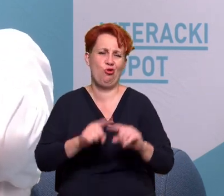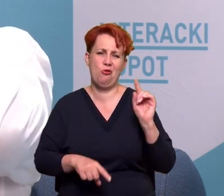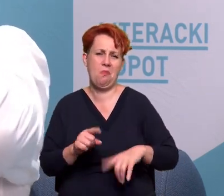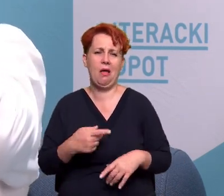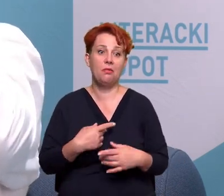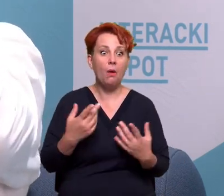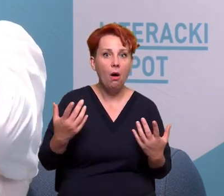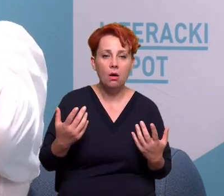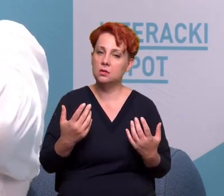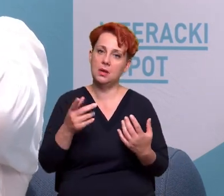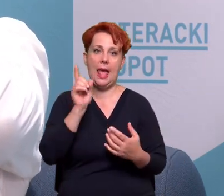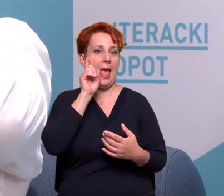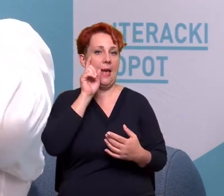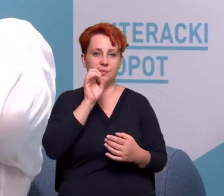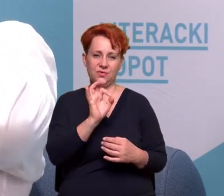chwili.